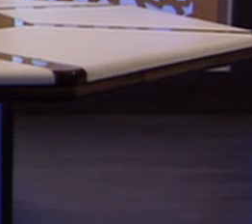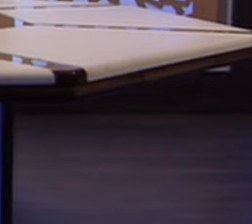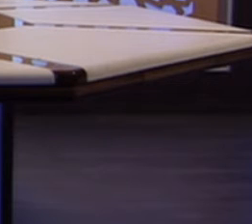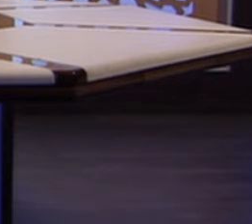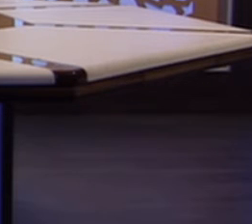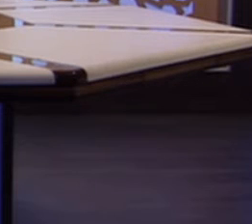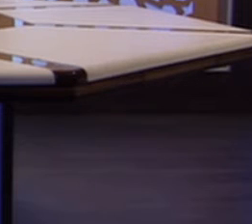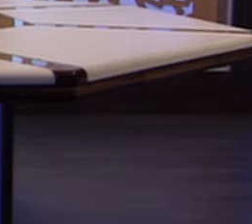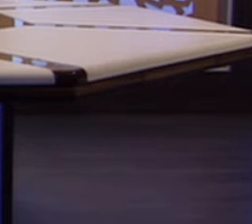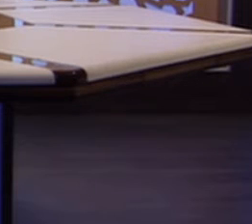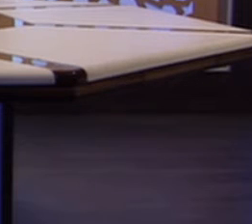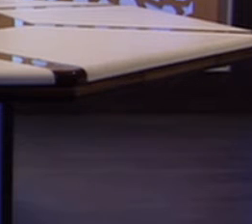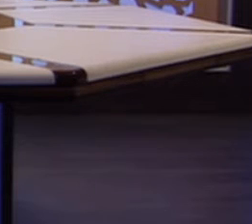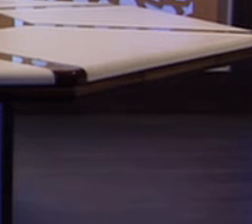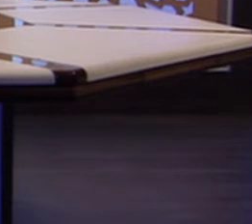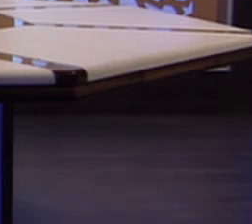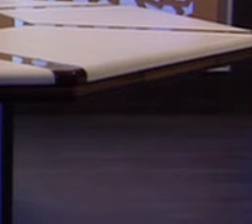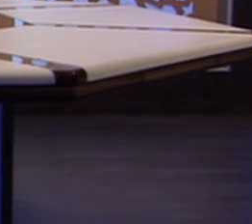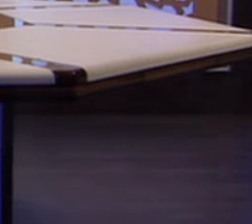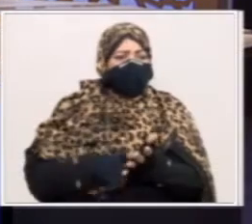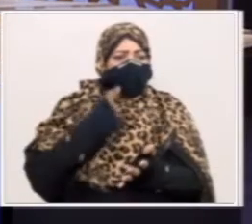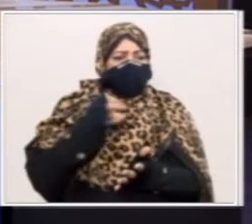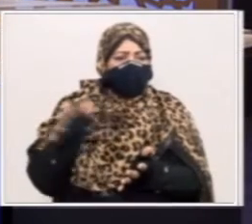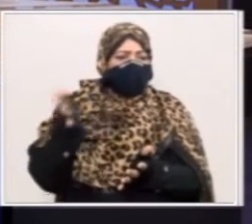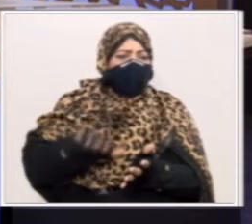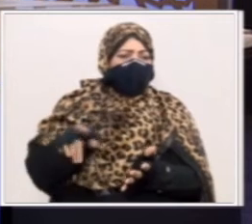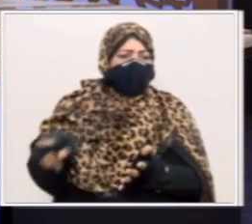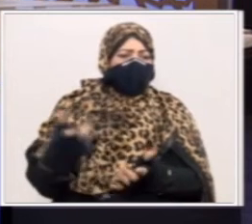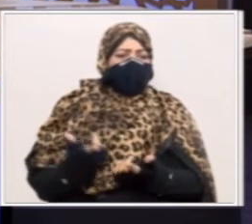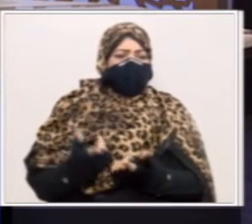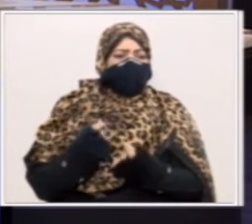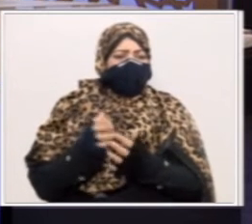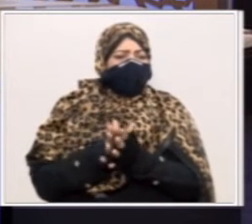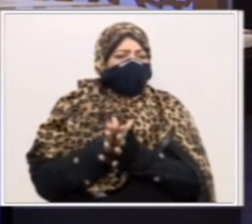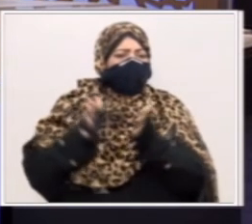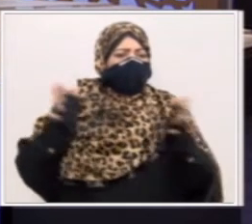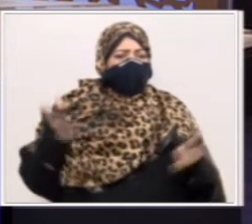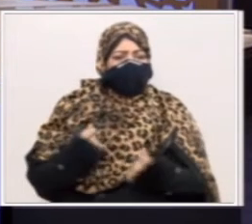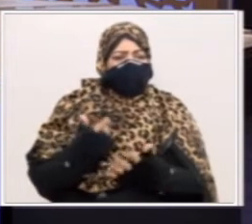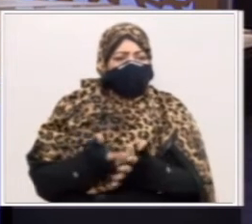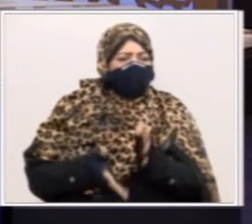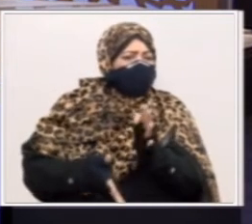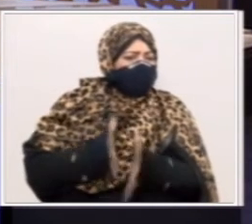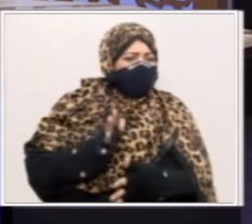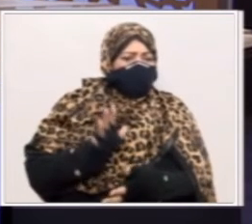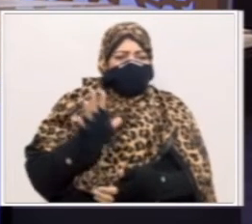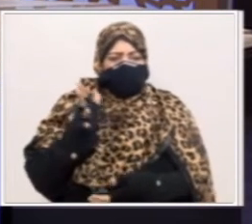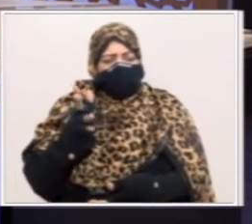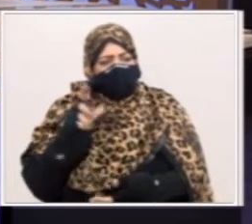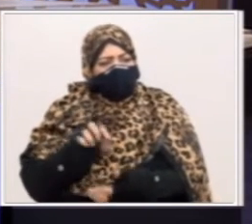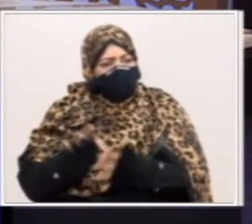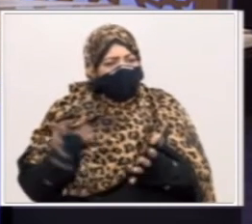ويقول هذا يتكفل بالشخص اللي مات عليه ديون وعليه اشياء والحج بينه شيء يخلص عليه. وبعدين